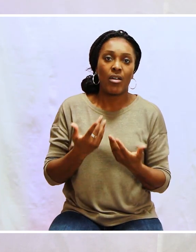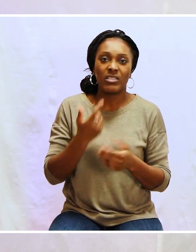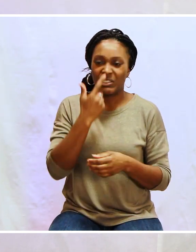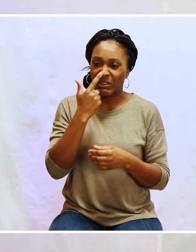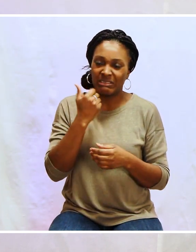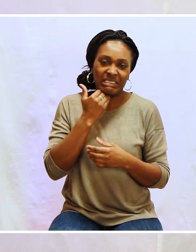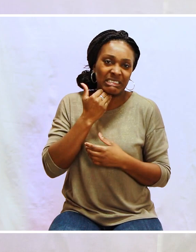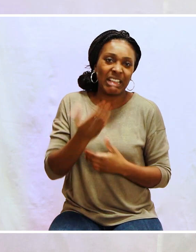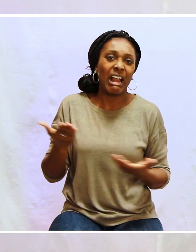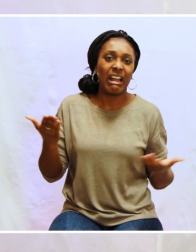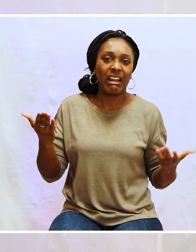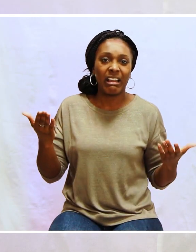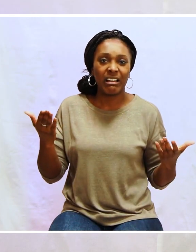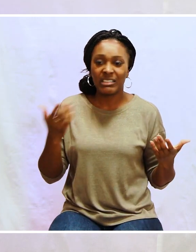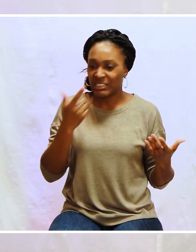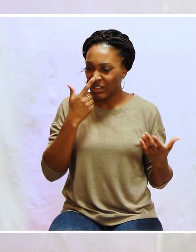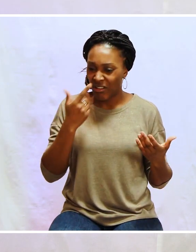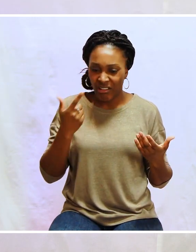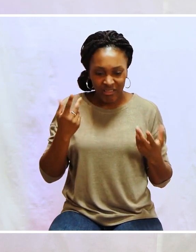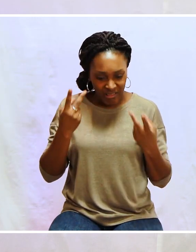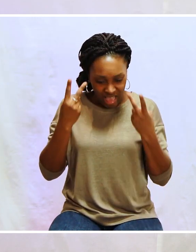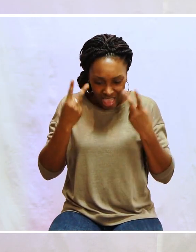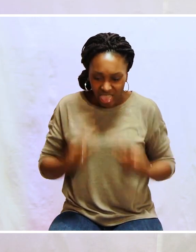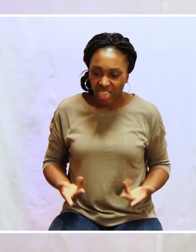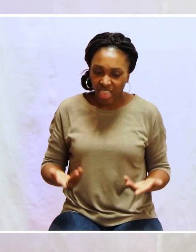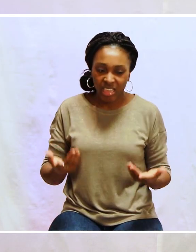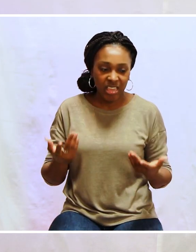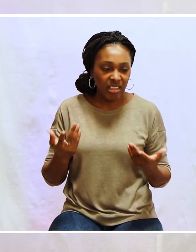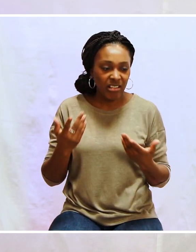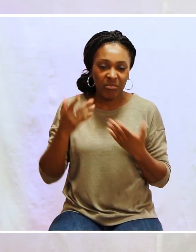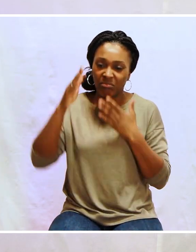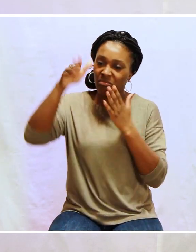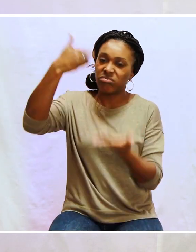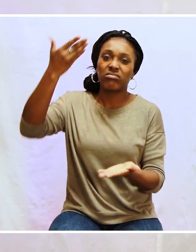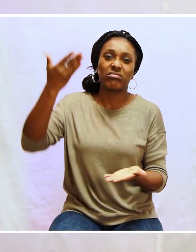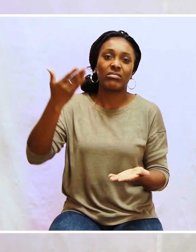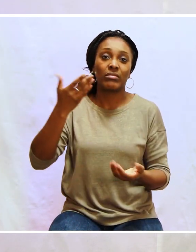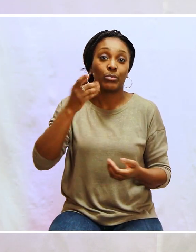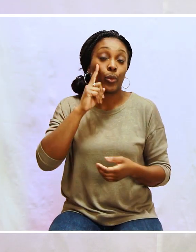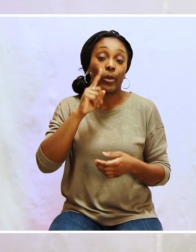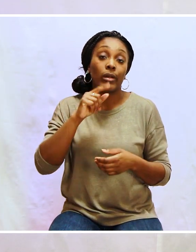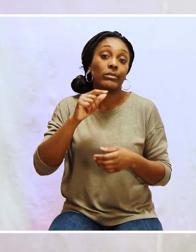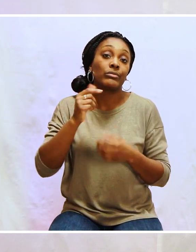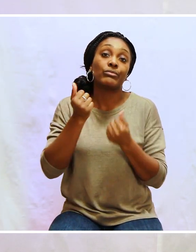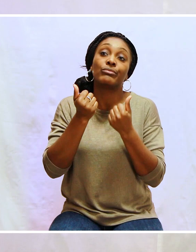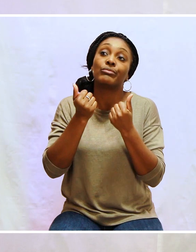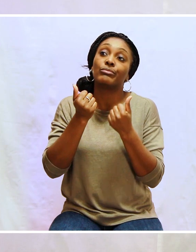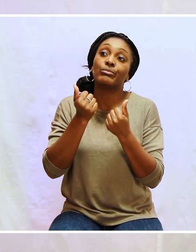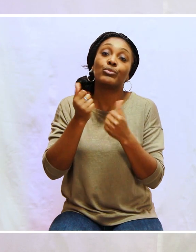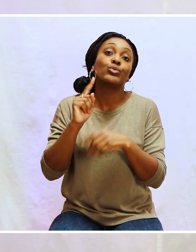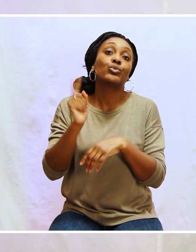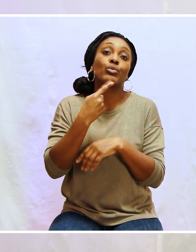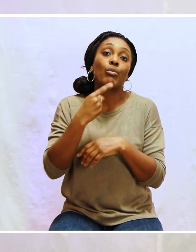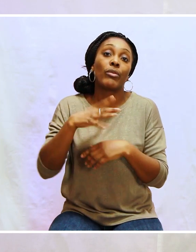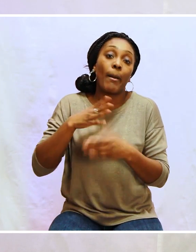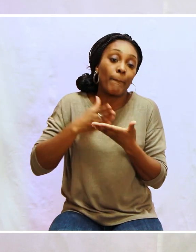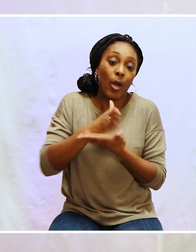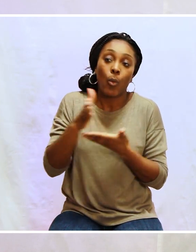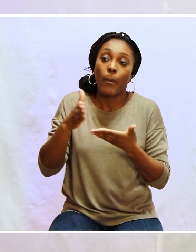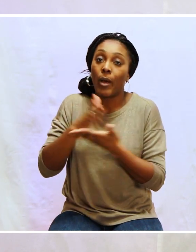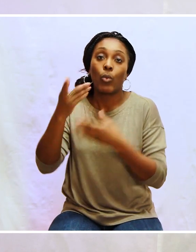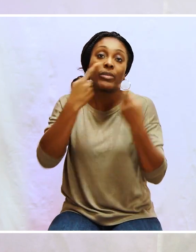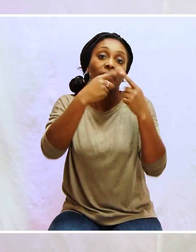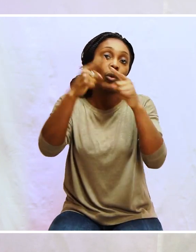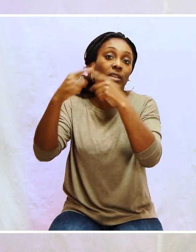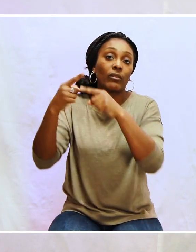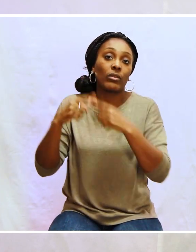sent sali, on se sent dénigré pour multiples raisons, parce qu'on a tous des parcours différents. Donc, c'est être